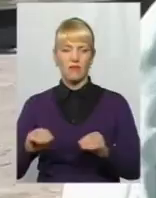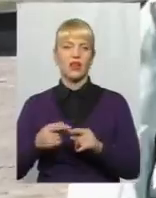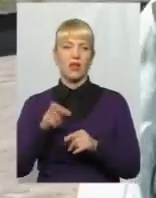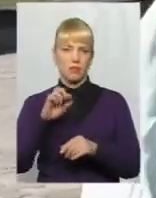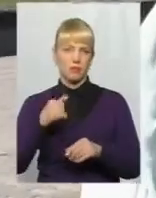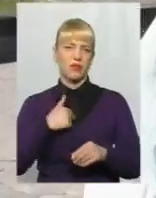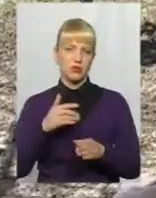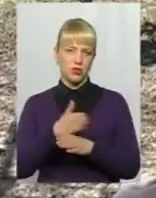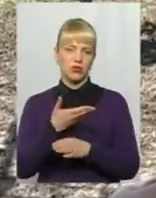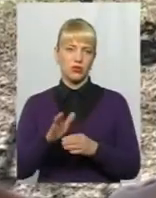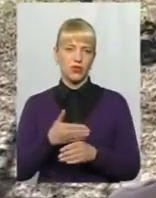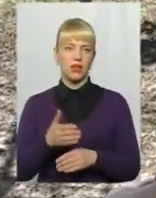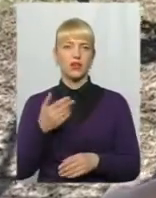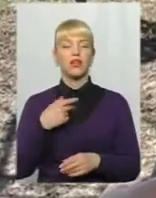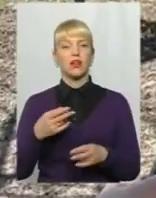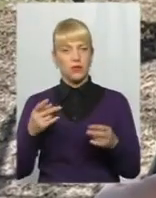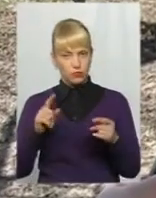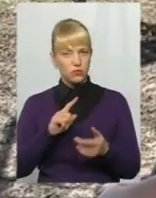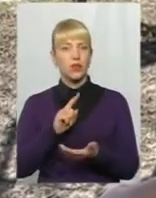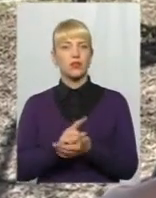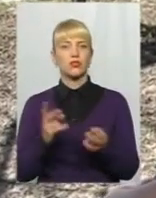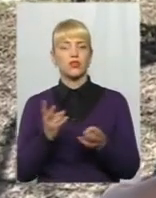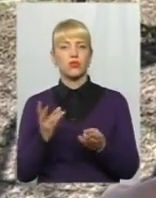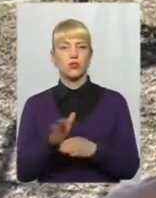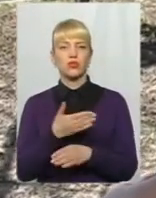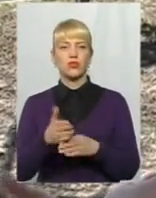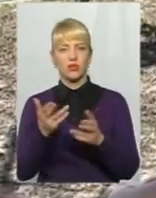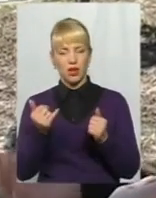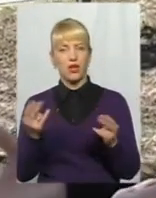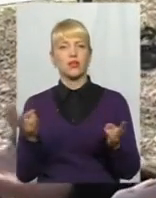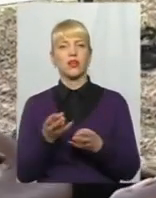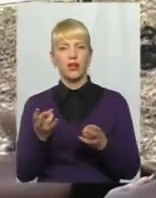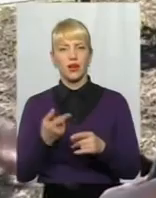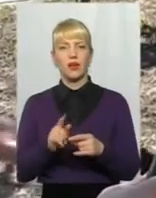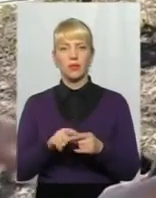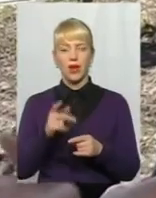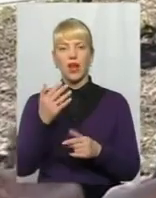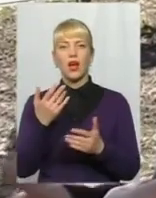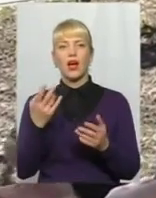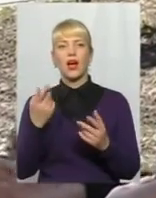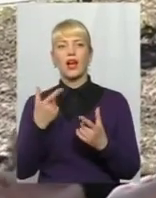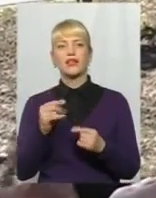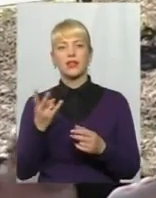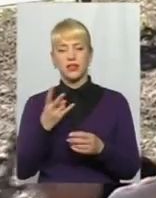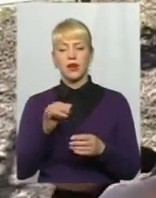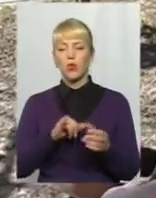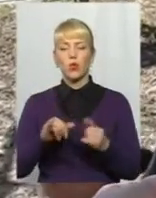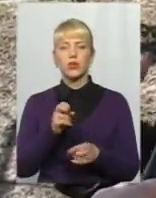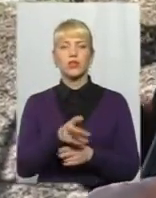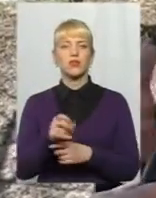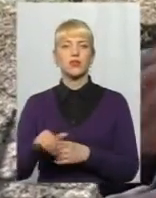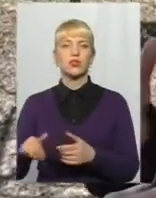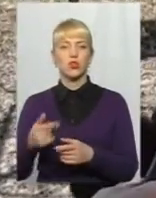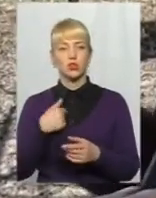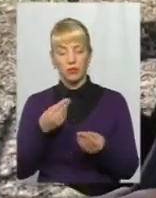Ну так, да. А чому б ні? Звісно, треба сортувати. Треба. Ви сортували? Треба мати, де його подівати. І як його,